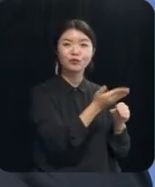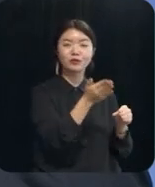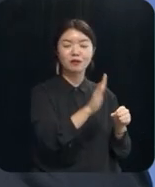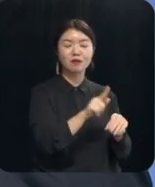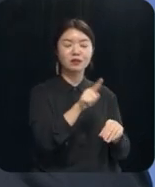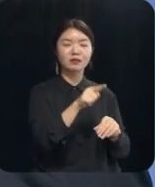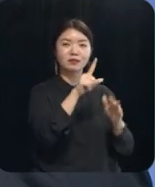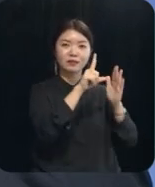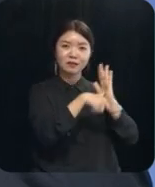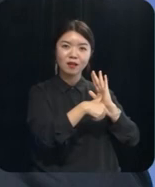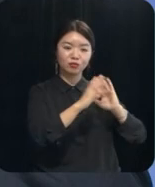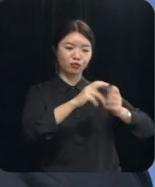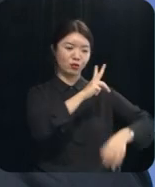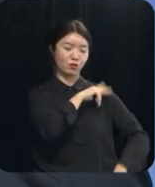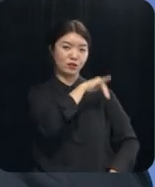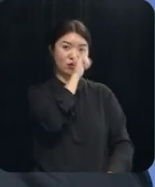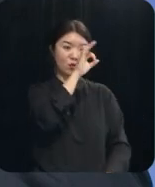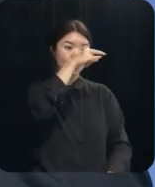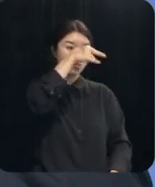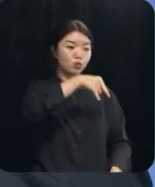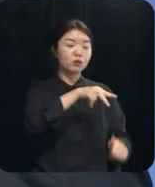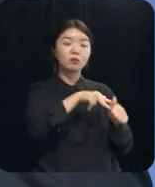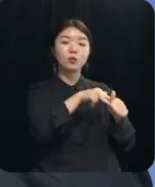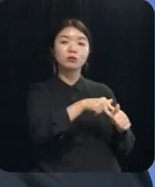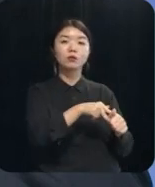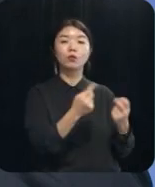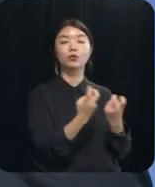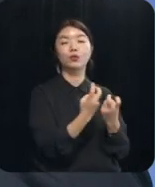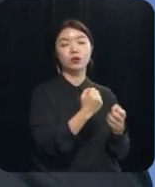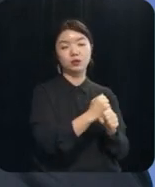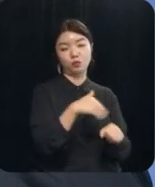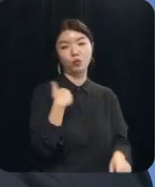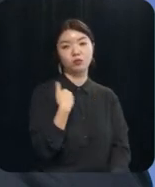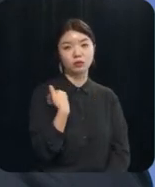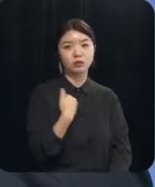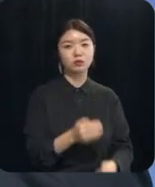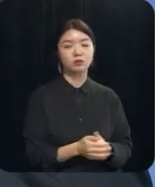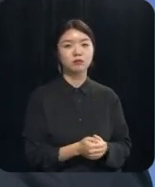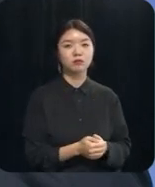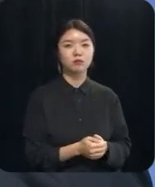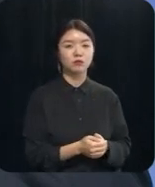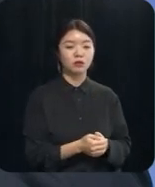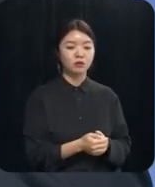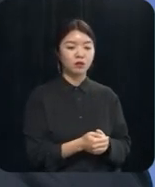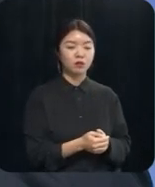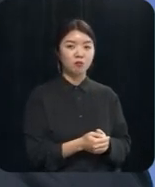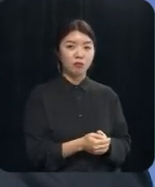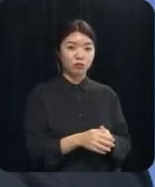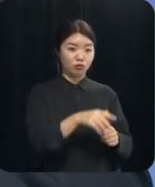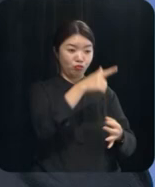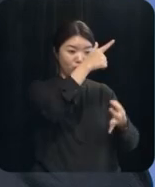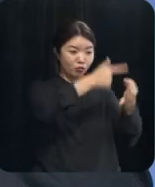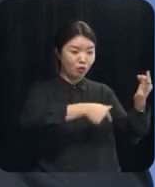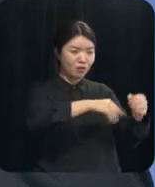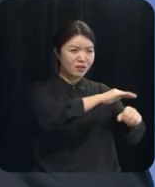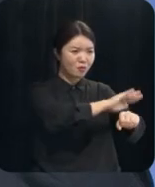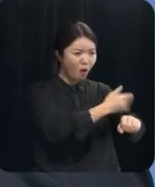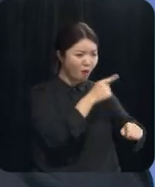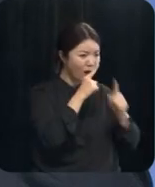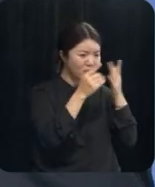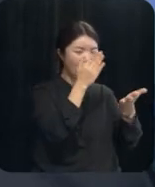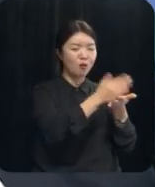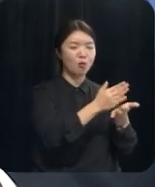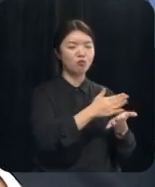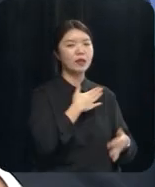당시에 국회의원으로 있었던 우리 위성근 후보께서는 어떻게 하시는지 모르겠습니다. 윤석열 정부 탓만 하지 말고 그게 내 탓이라는 생각을